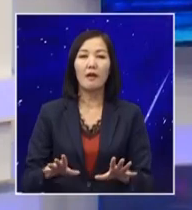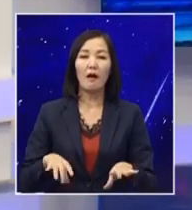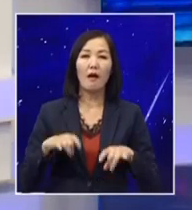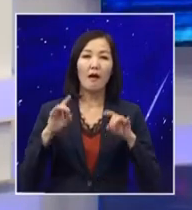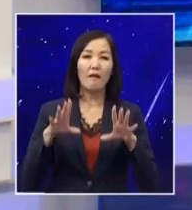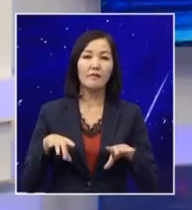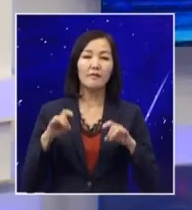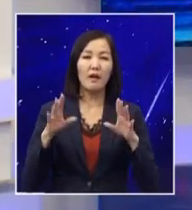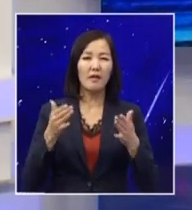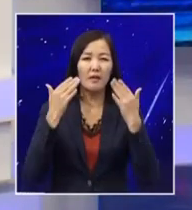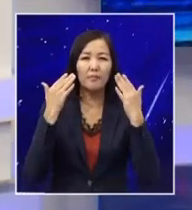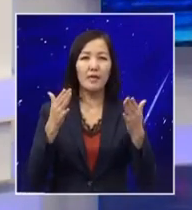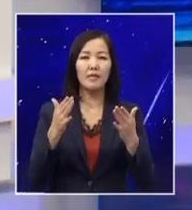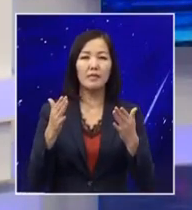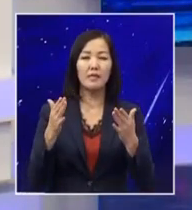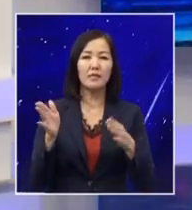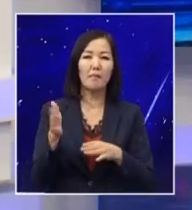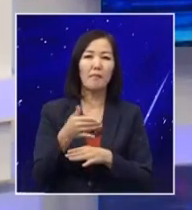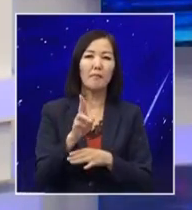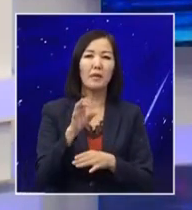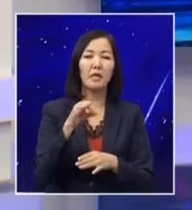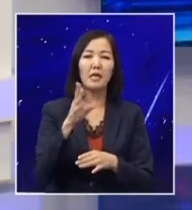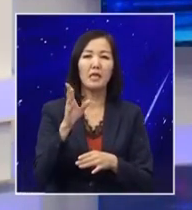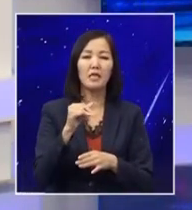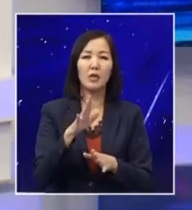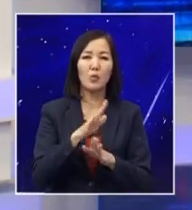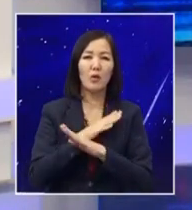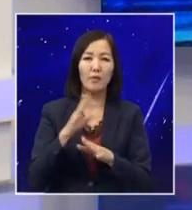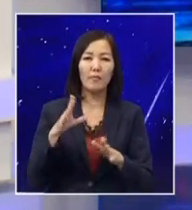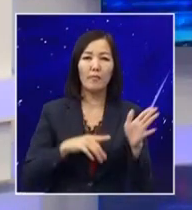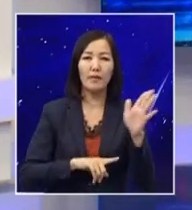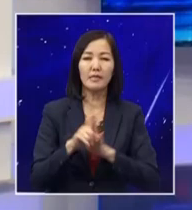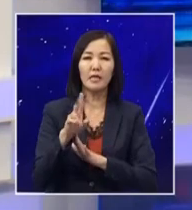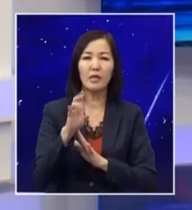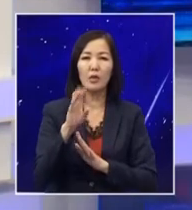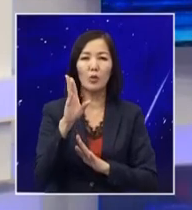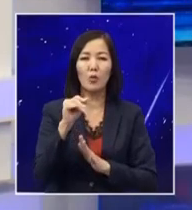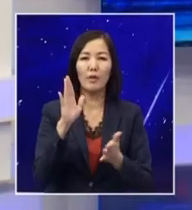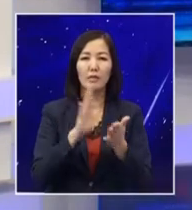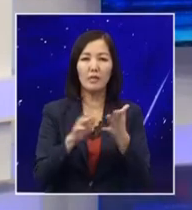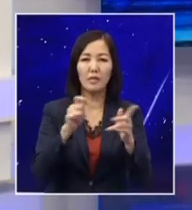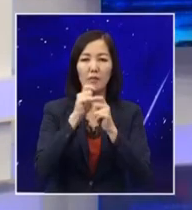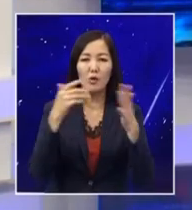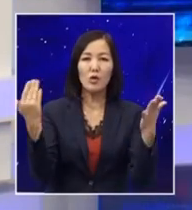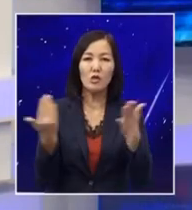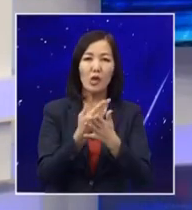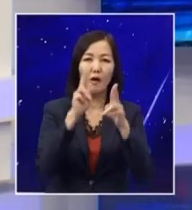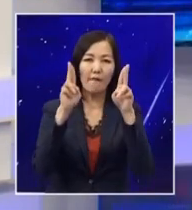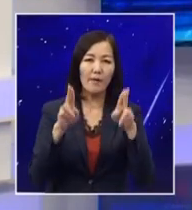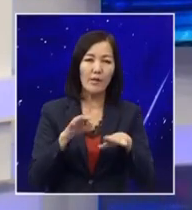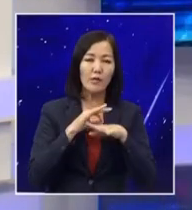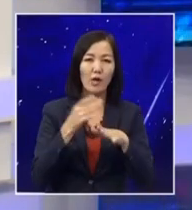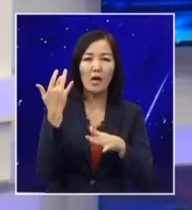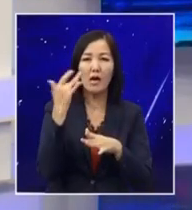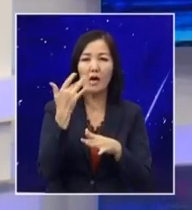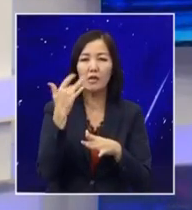Австралияда белгісіз себептермен киттер қырыла бастады, ал Швейцарияда Нобель сыйлығын табыстау жаңа форматта өтетін болды. Ақштағы Тесла